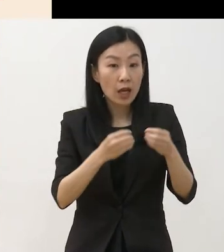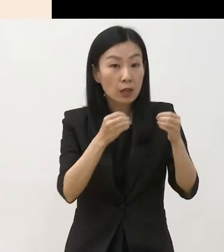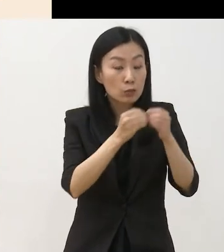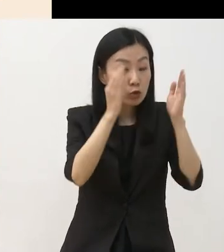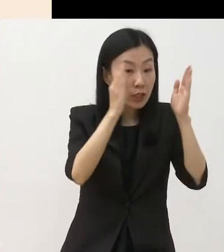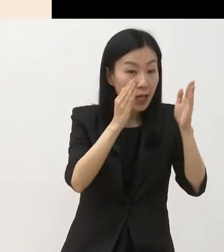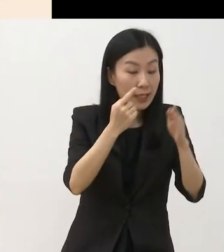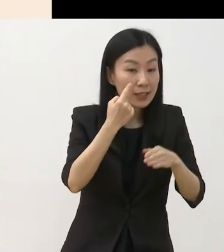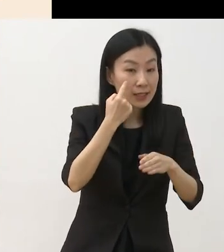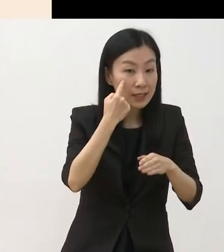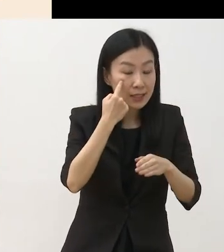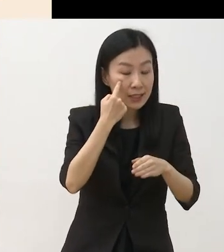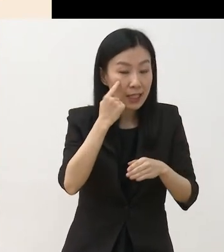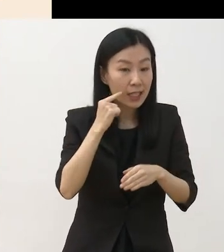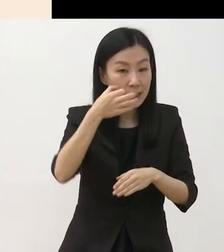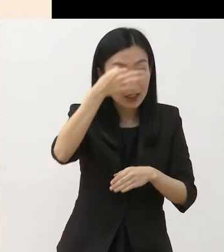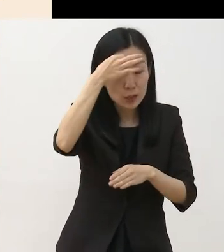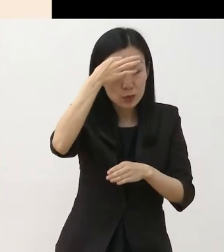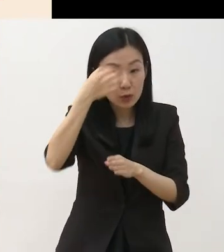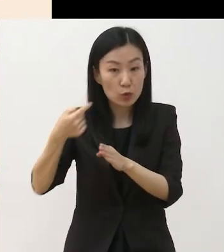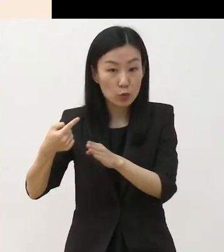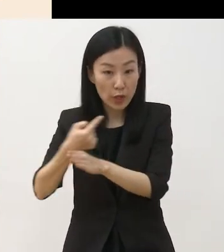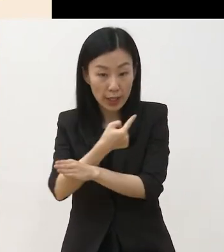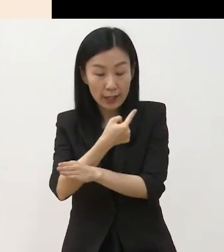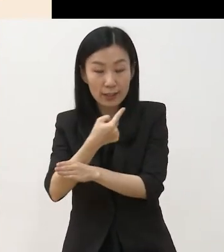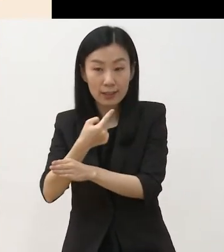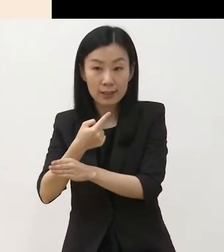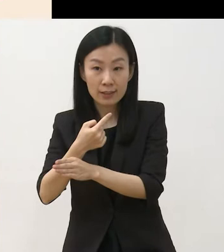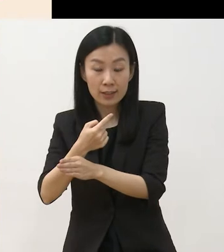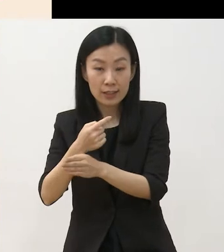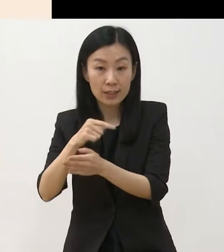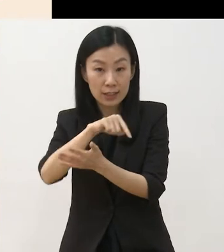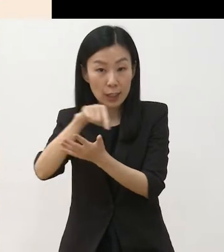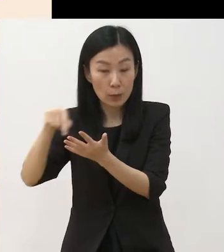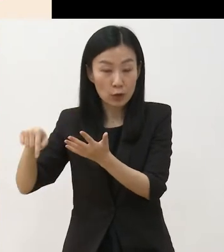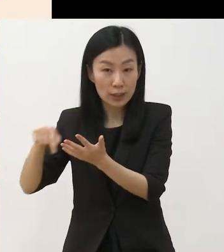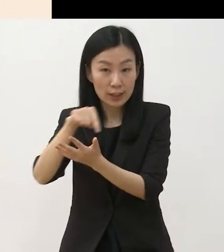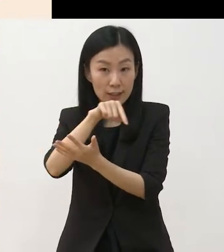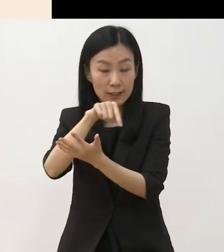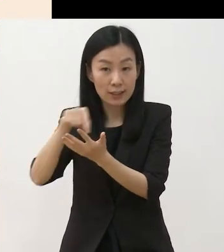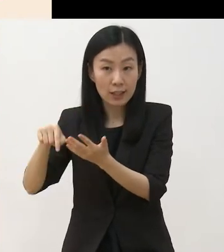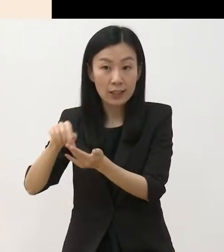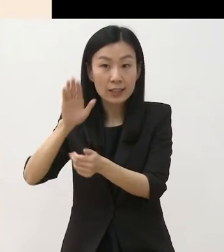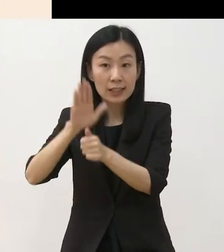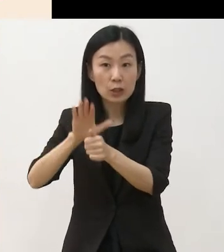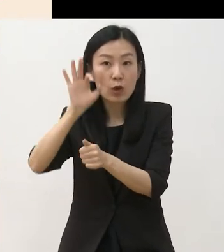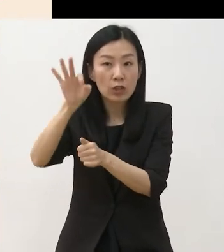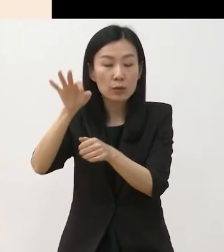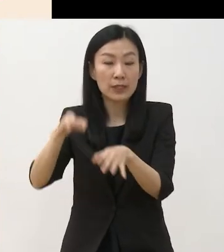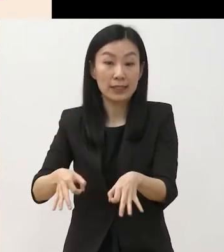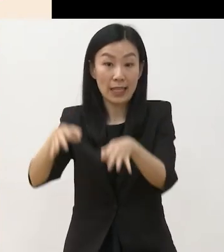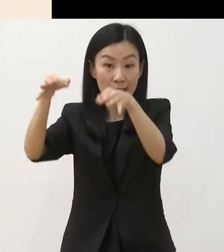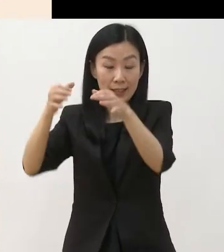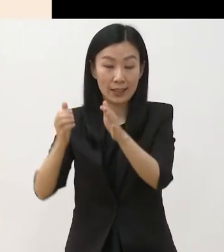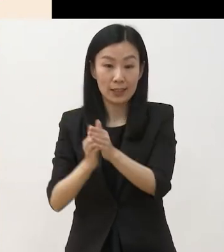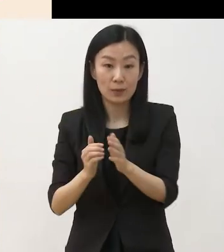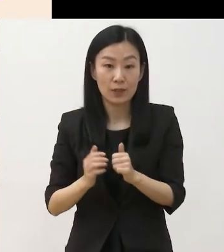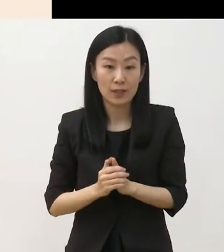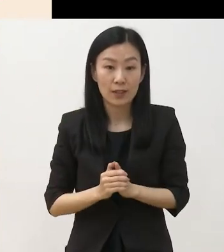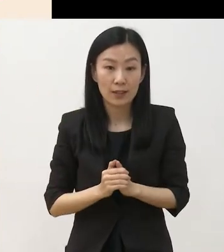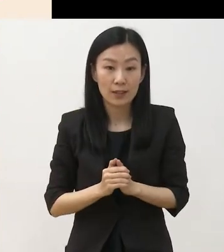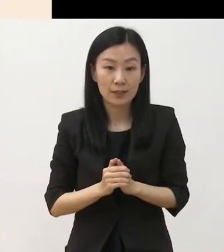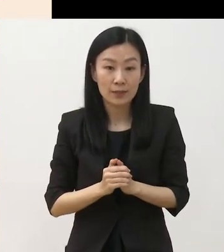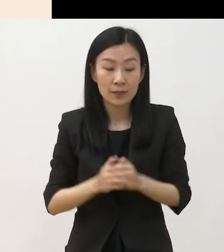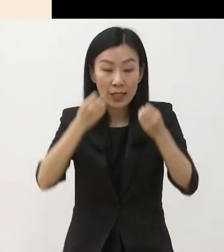나머지 분야는 전년도보다 최종 발표 지원금과 전체 총 지원금들이 대폭 상향됐습니다.